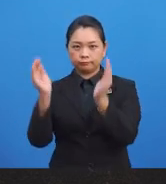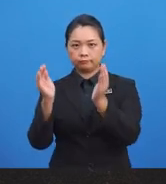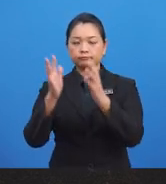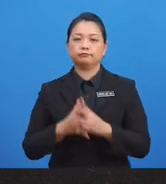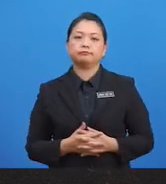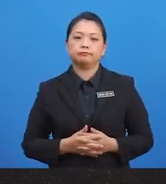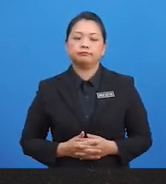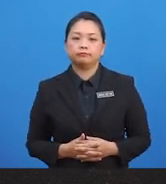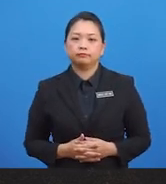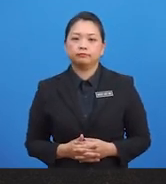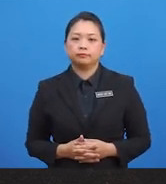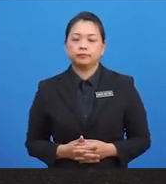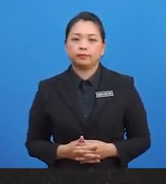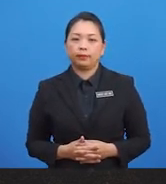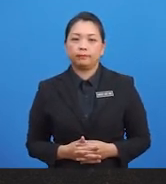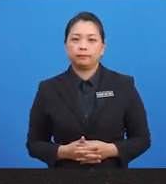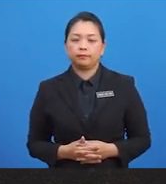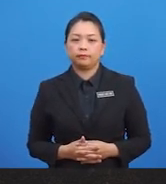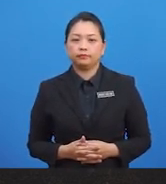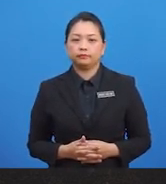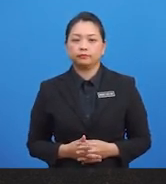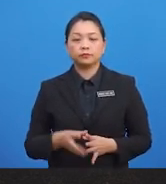Seterusnya, kita akan mencari luas